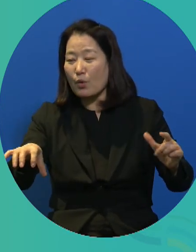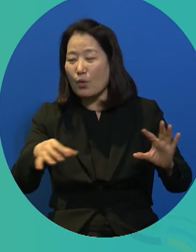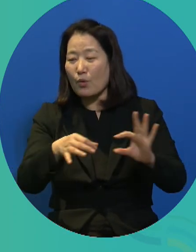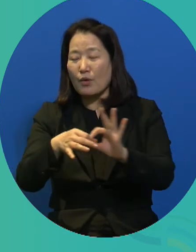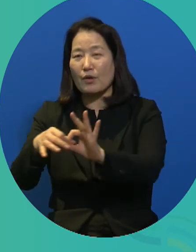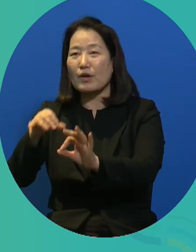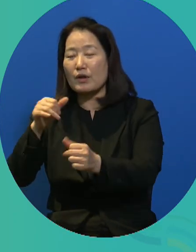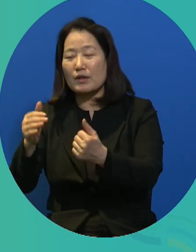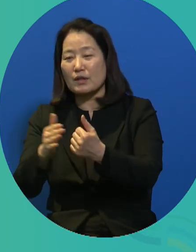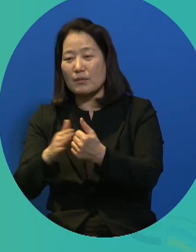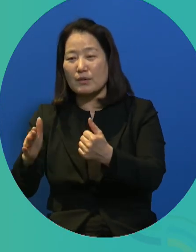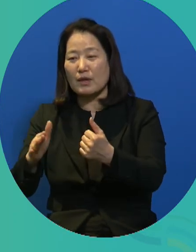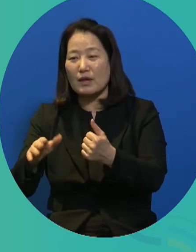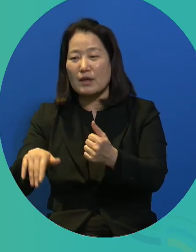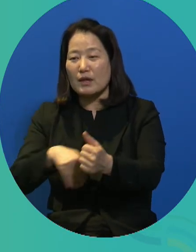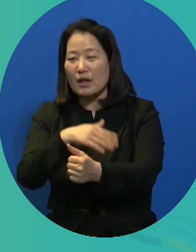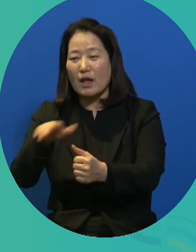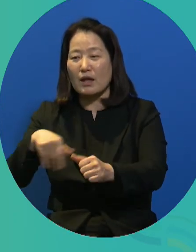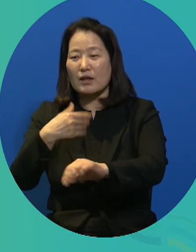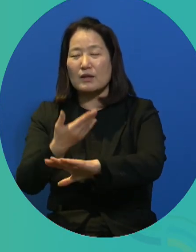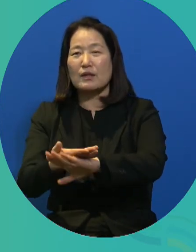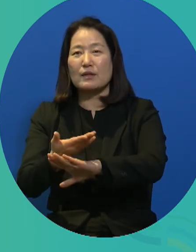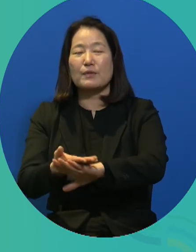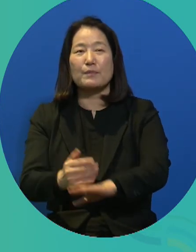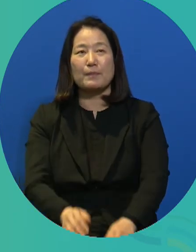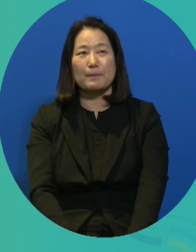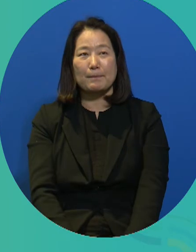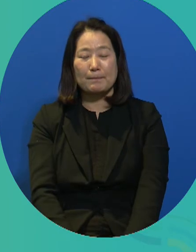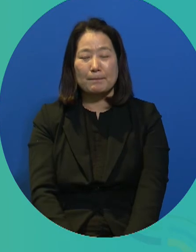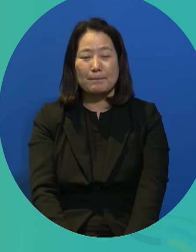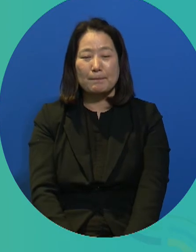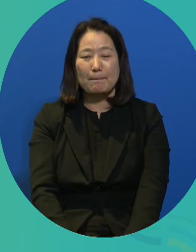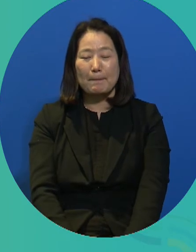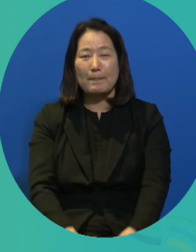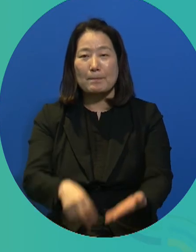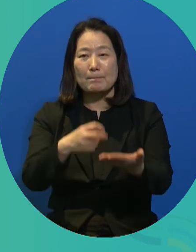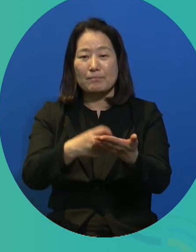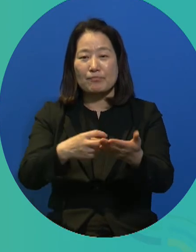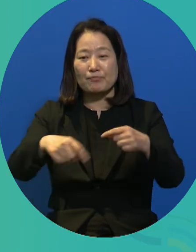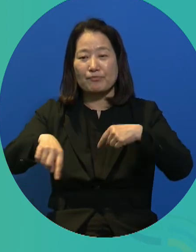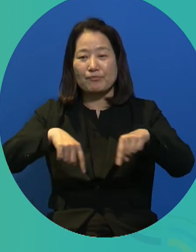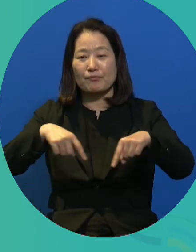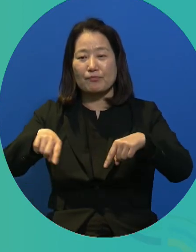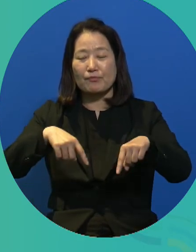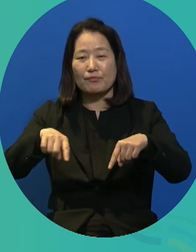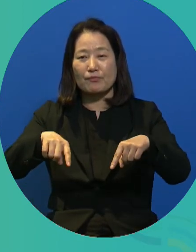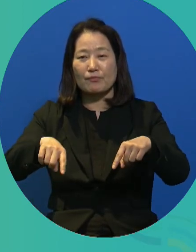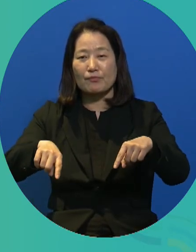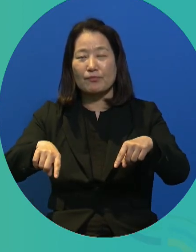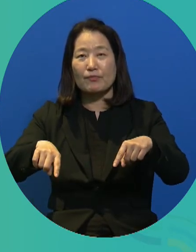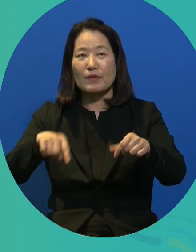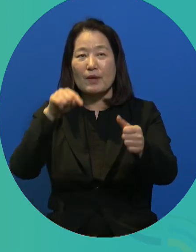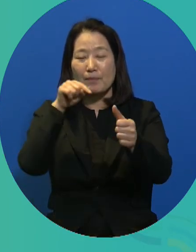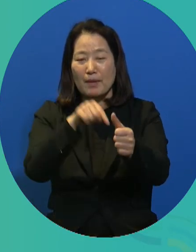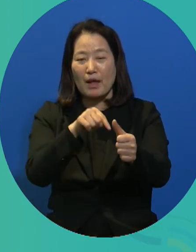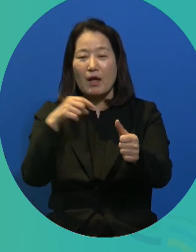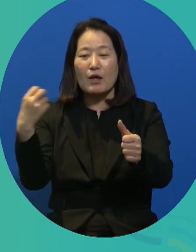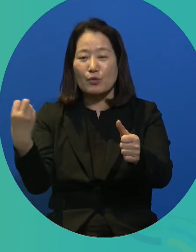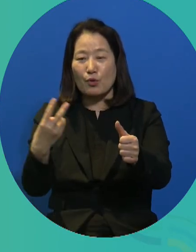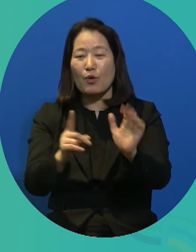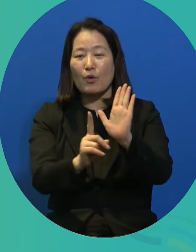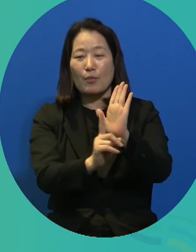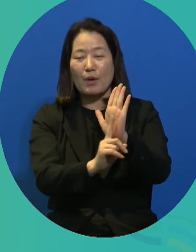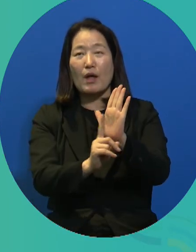생각이 듭니다. 다만 이제 아까 행정적인 조치들과 관련해서 뭐 필요한 부분들 홍보를 한다거나